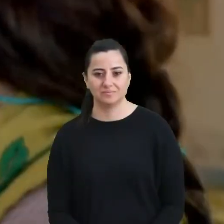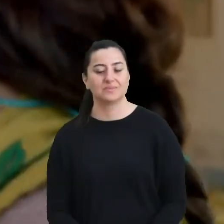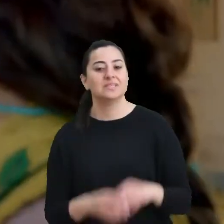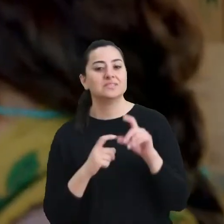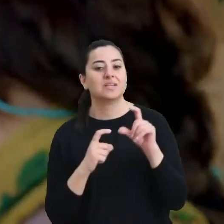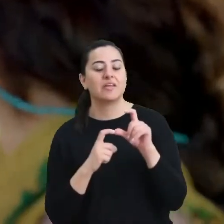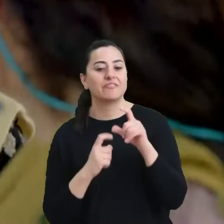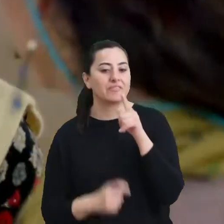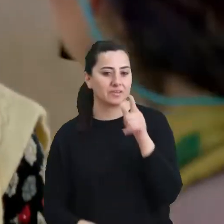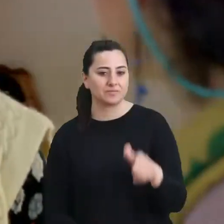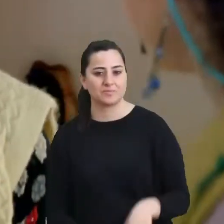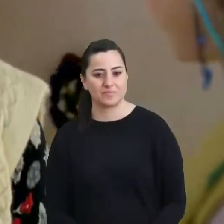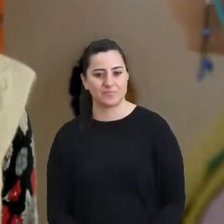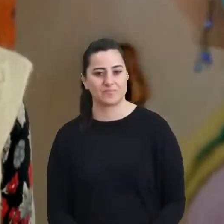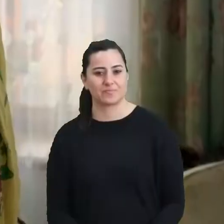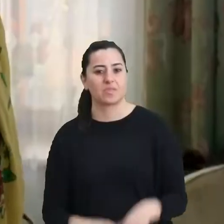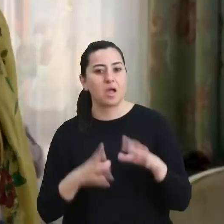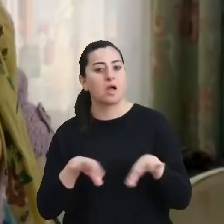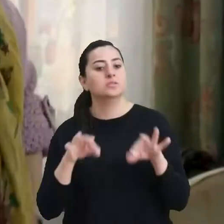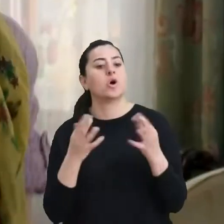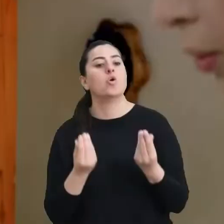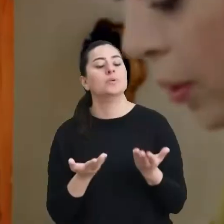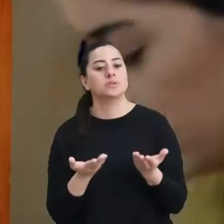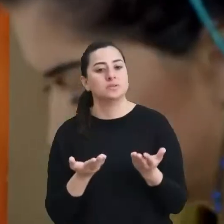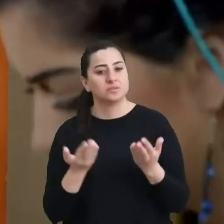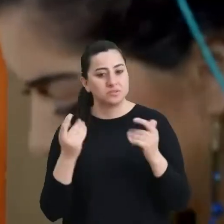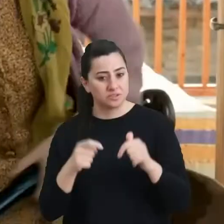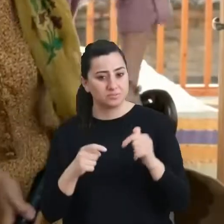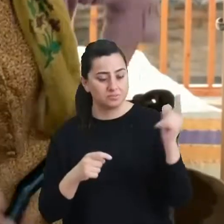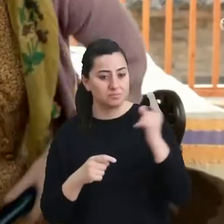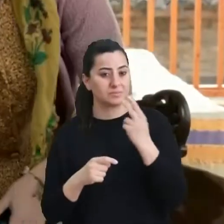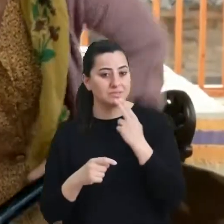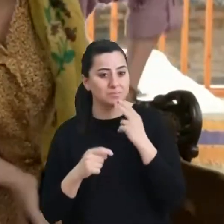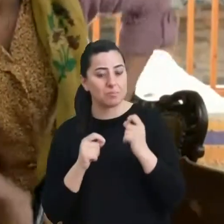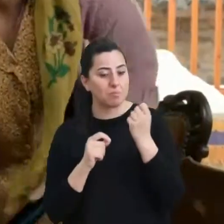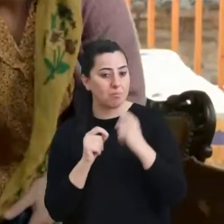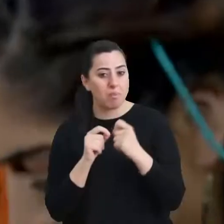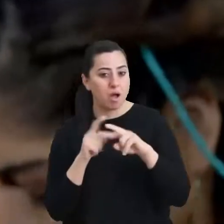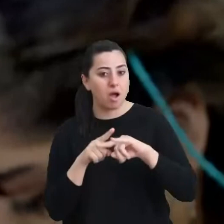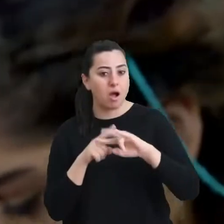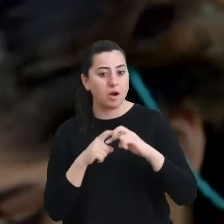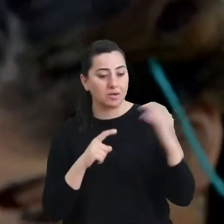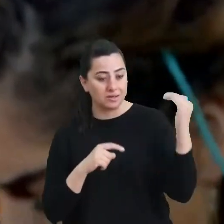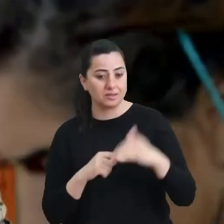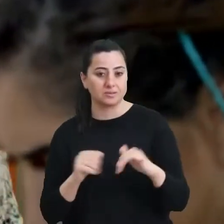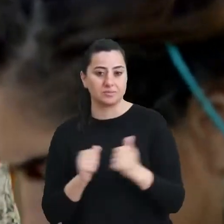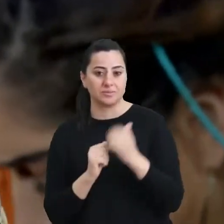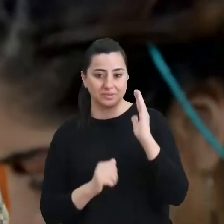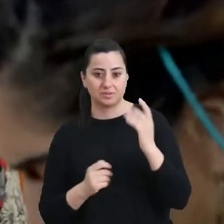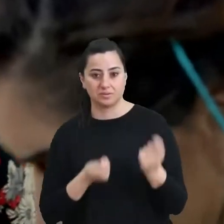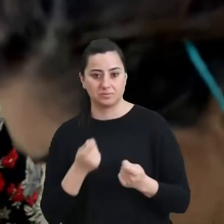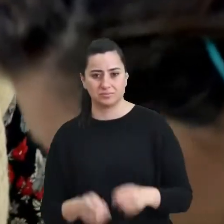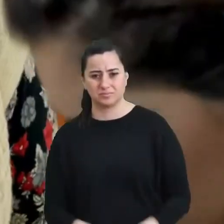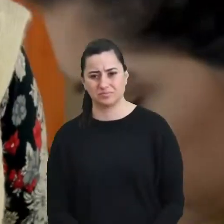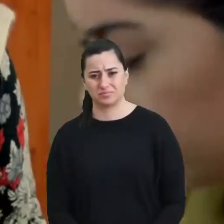Sedef! Hazır değil misin sen daha kızım? Şimdi bari gelecek. Git hadi hazırlan.